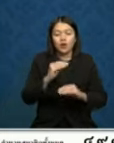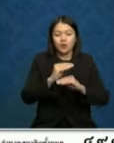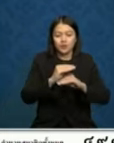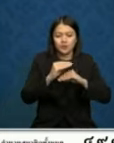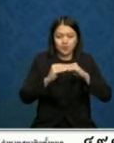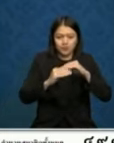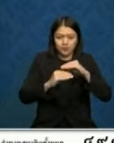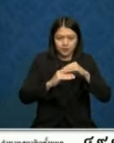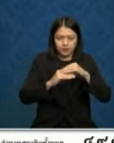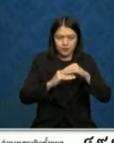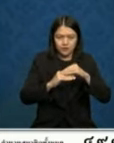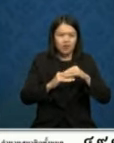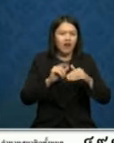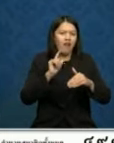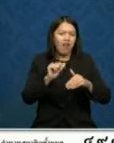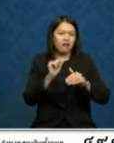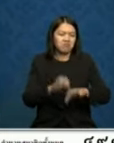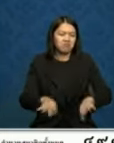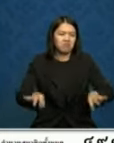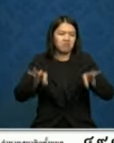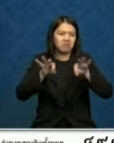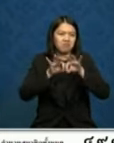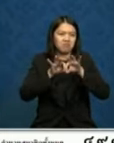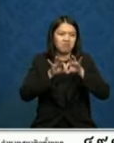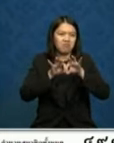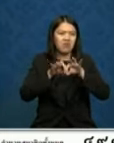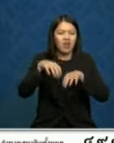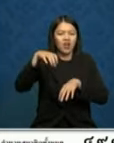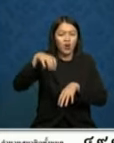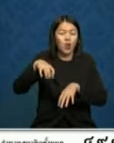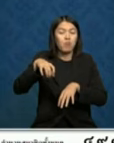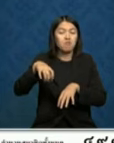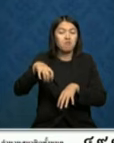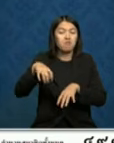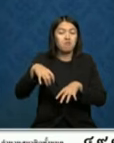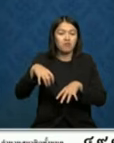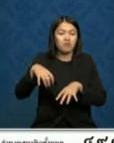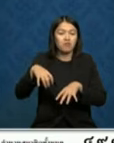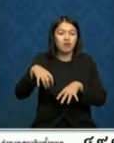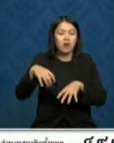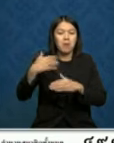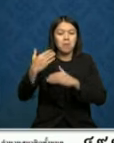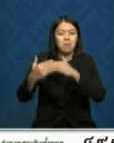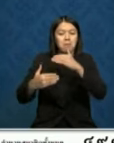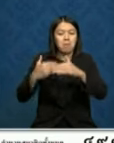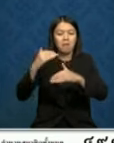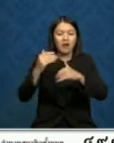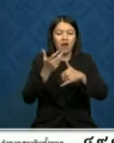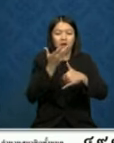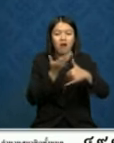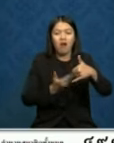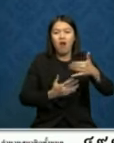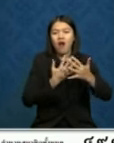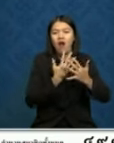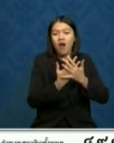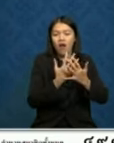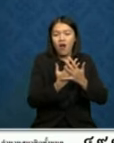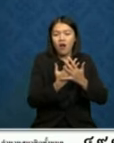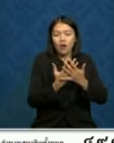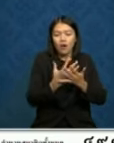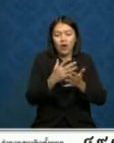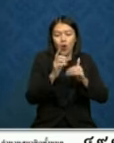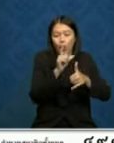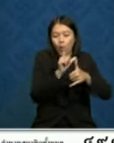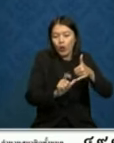การหลักค่ะซึ่งถือว่าเป็นหัวใจสำคัญนะคะของกรมราชทัณฑ์นั่นคือโครงการพัฒนาศักยภาพผู้ต้องขังเพื่อคืนคนดี